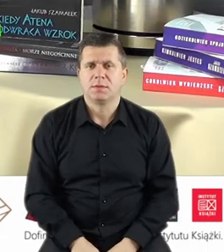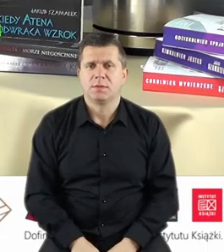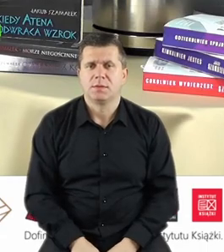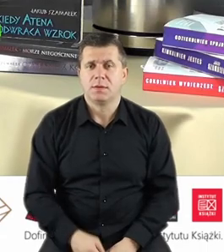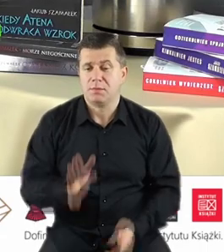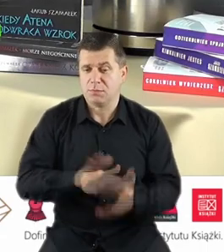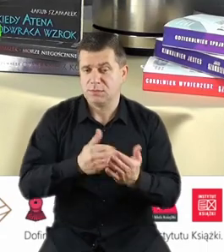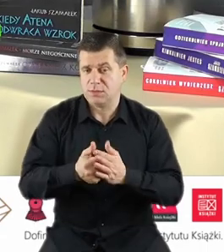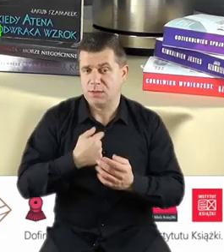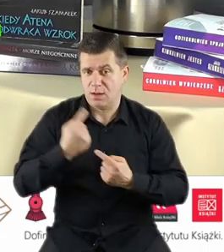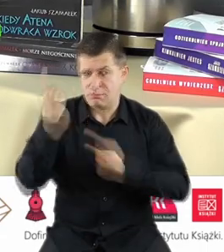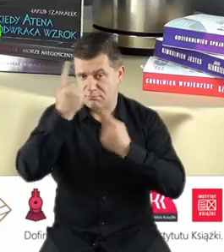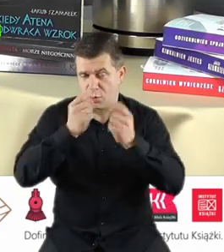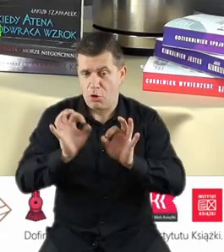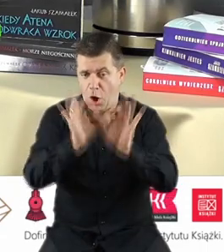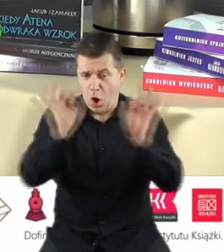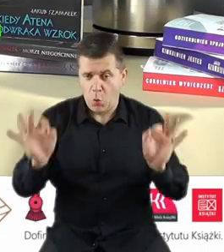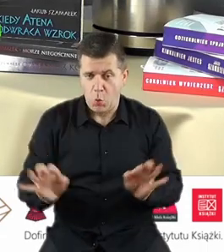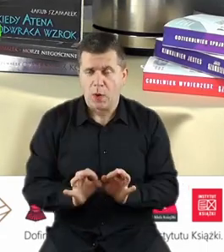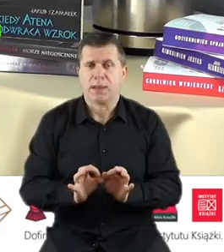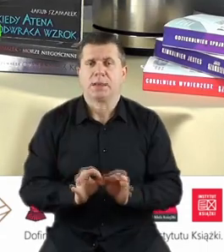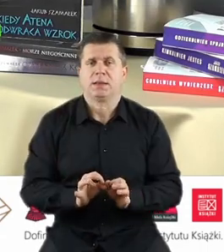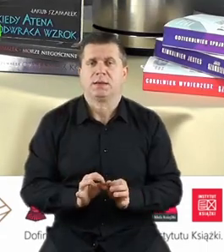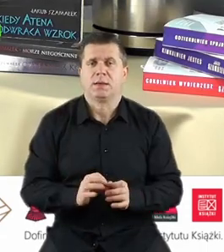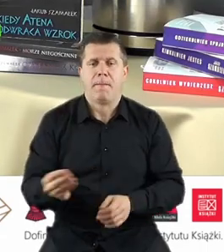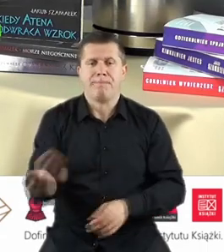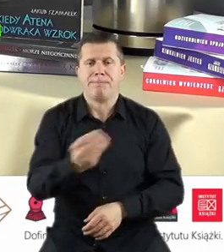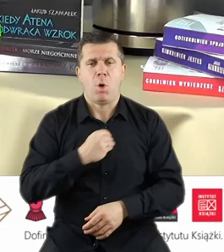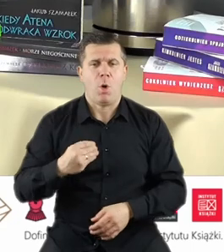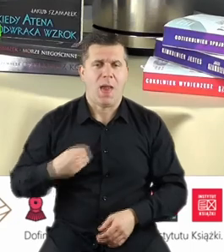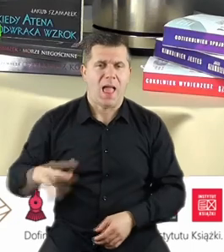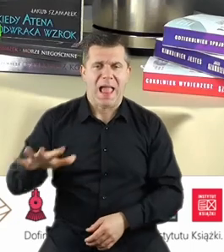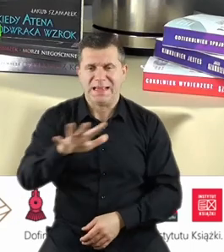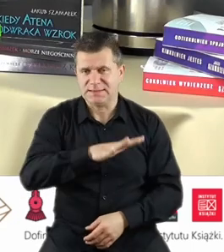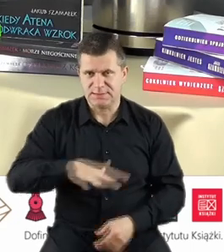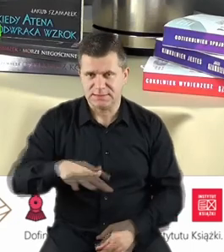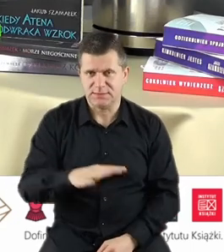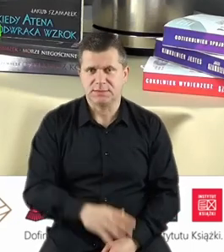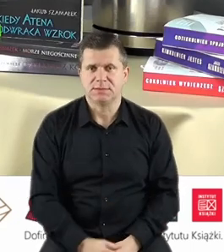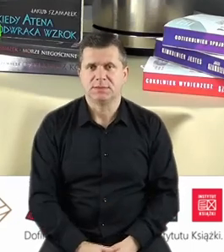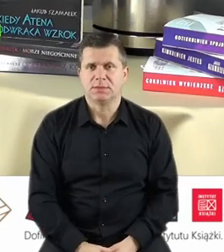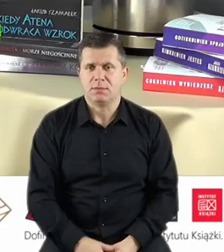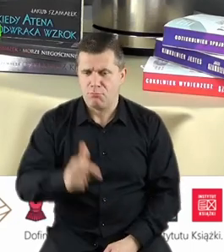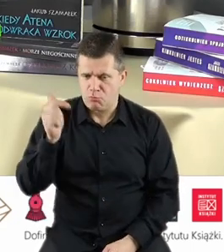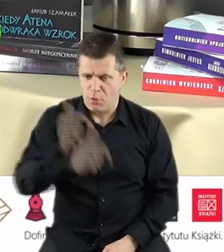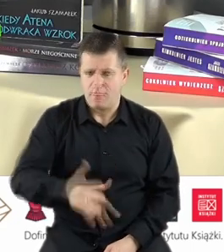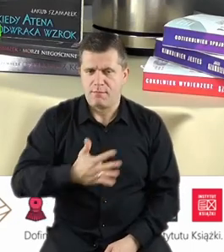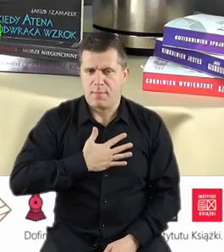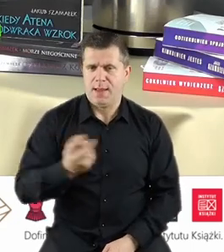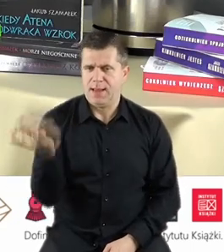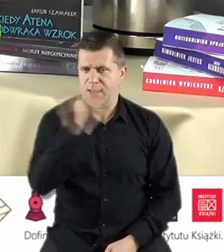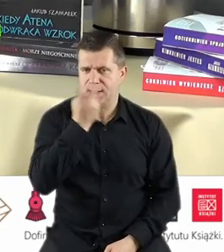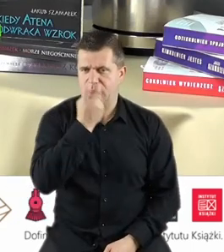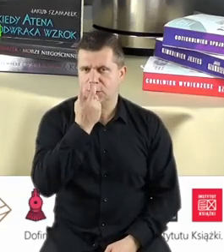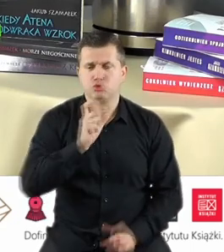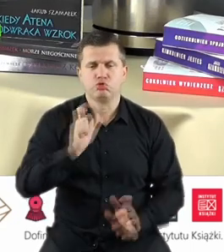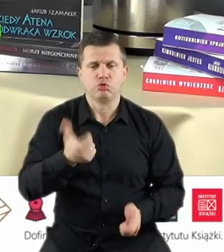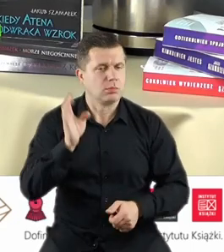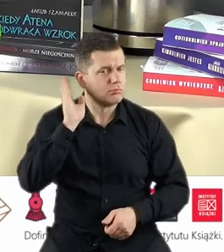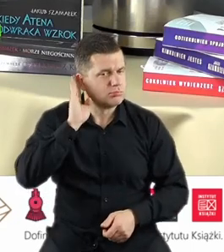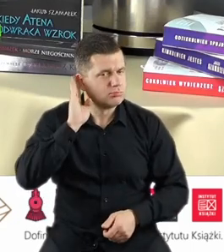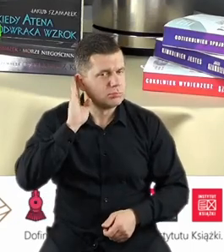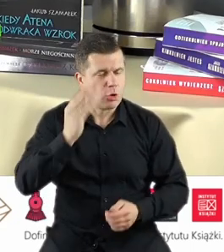my gremialnie jako Polacy, tak użyję takich wielkich słów, się powinniśmy interesować tym, co się dzieje w